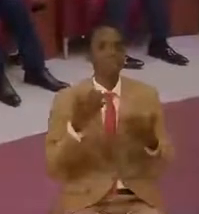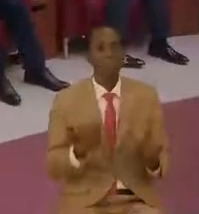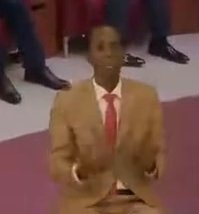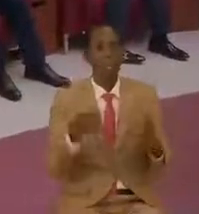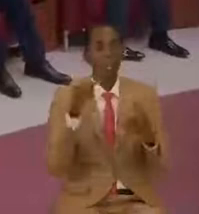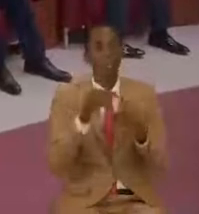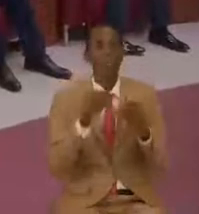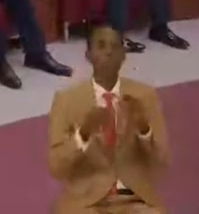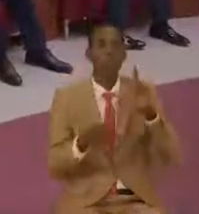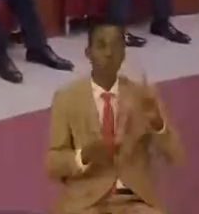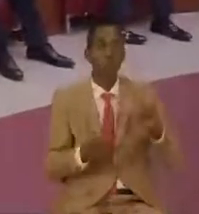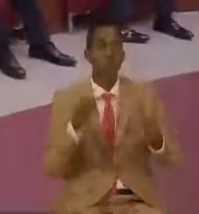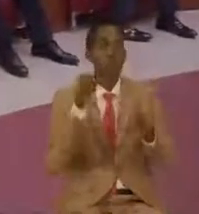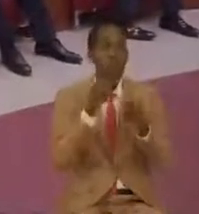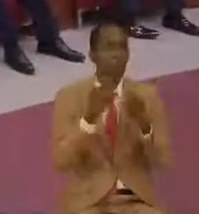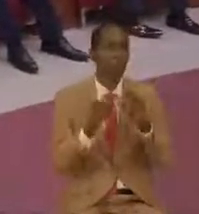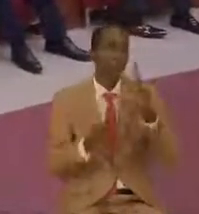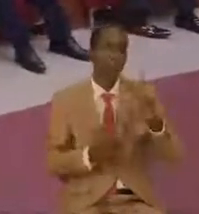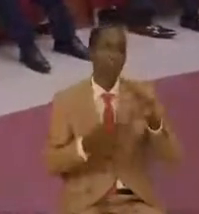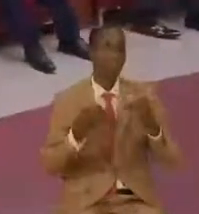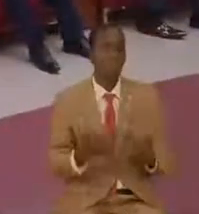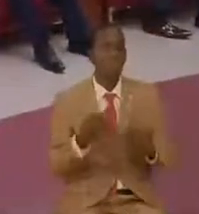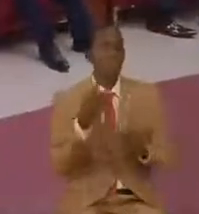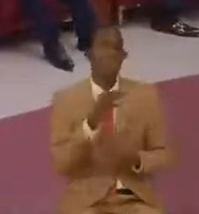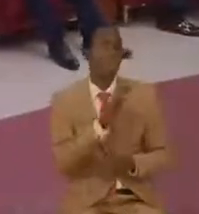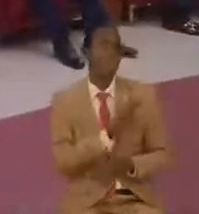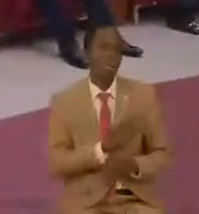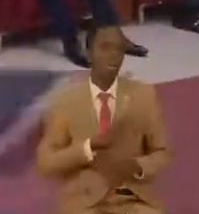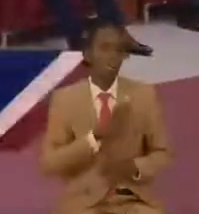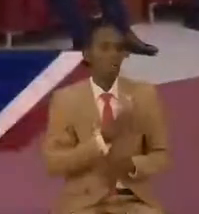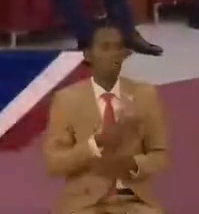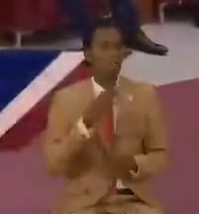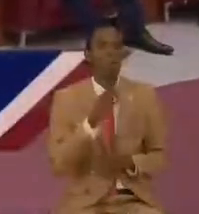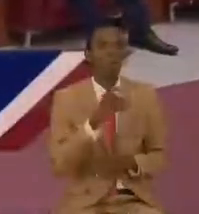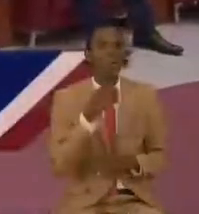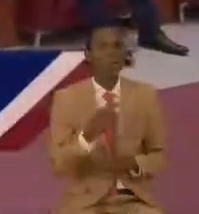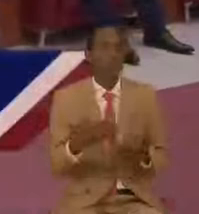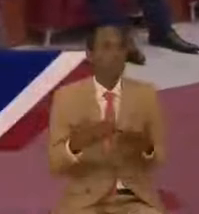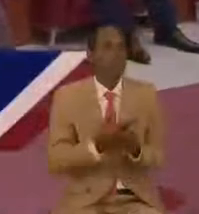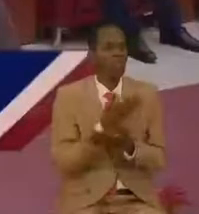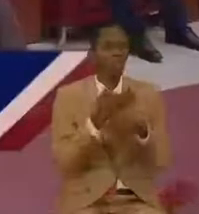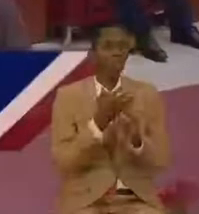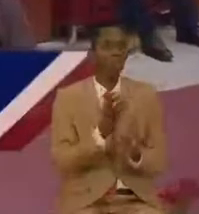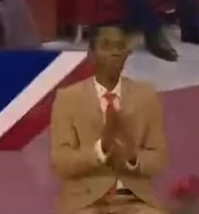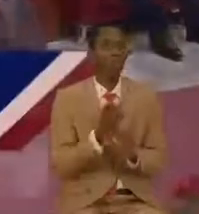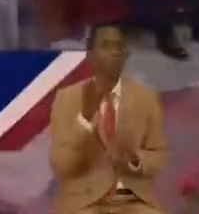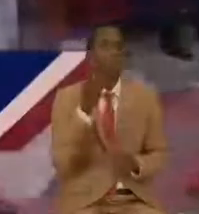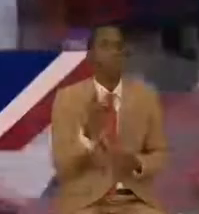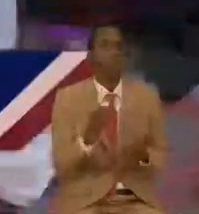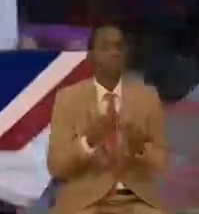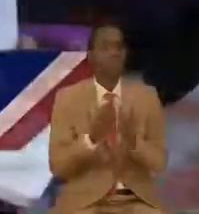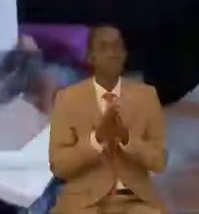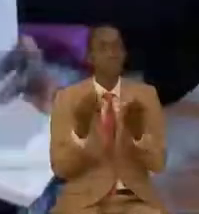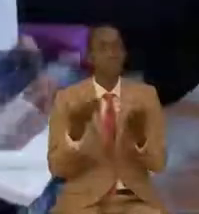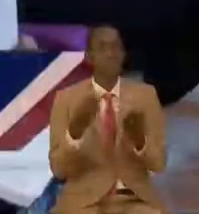Allons au troisième point maintenant. Troisième point, le caractère de la nouvelle créature. Nous